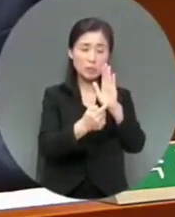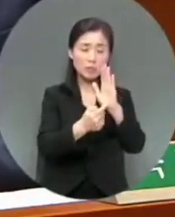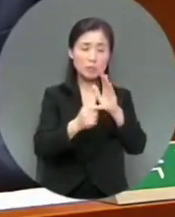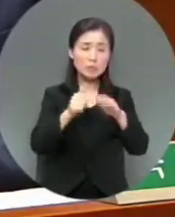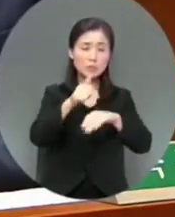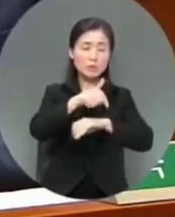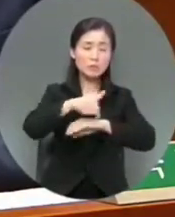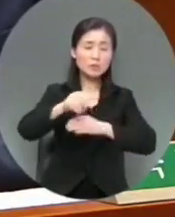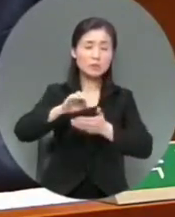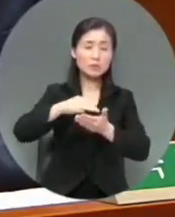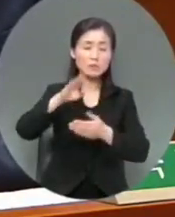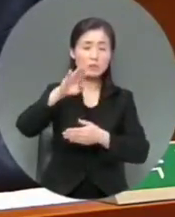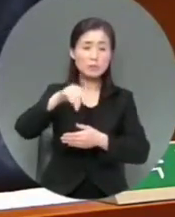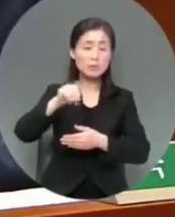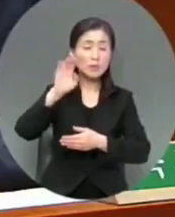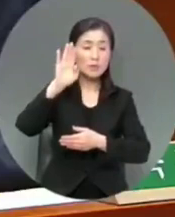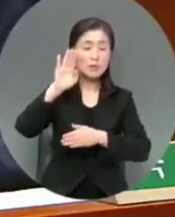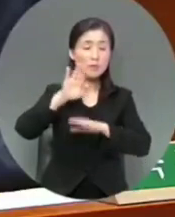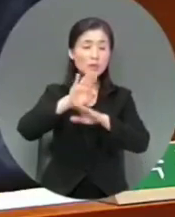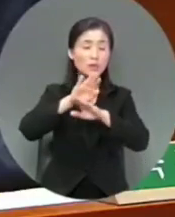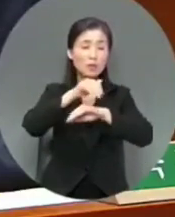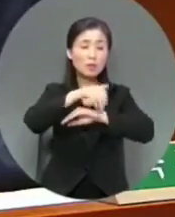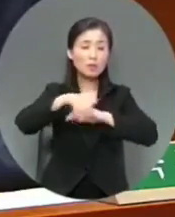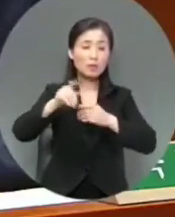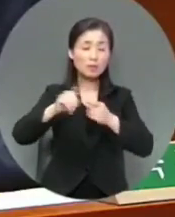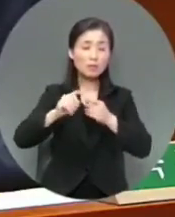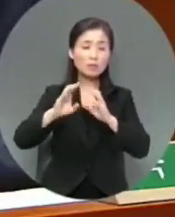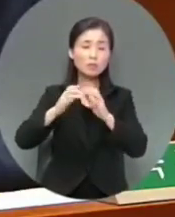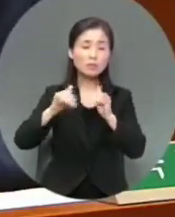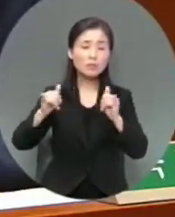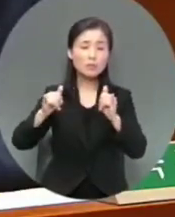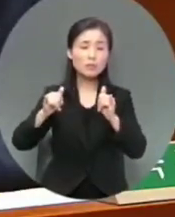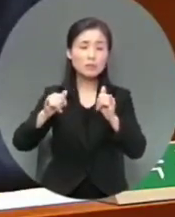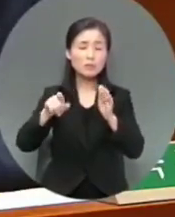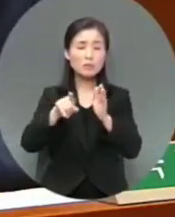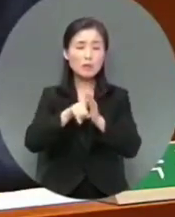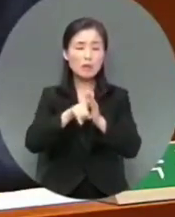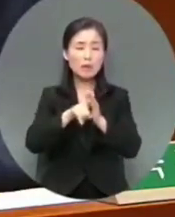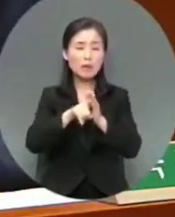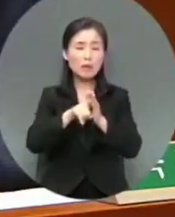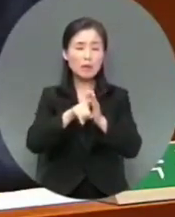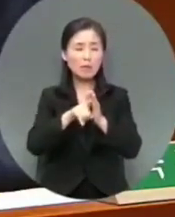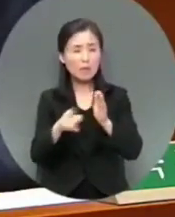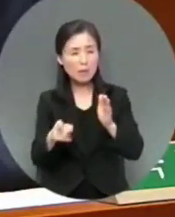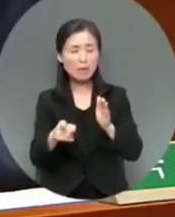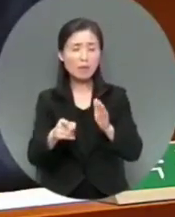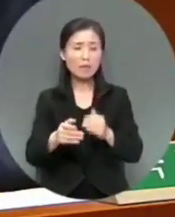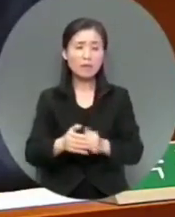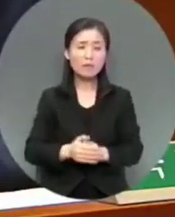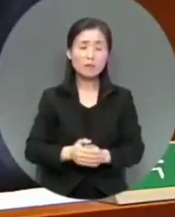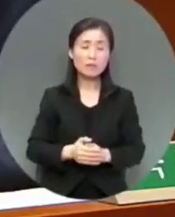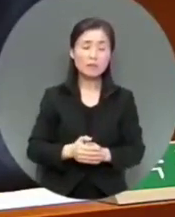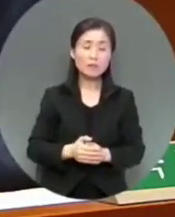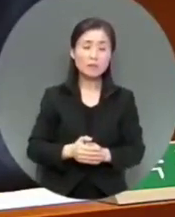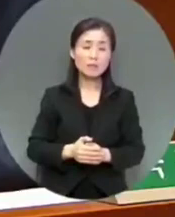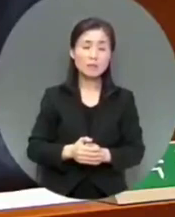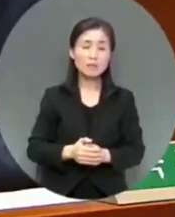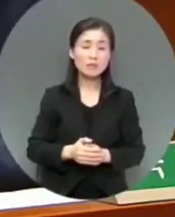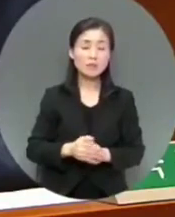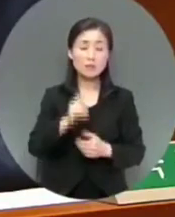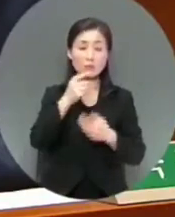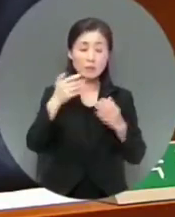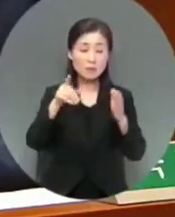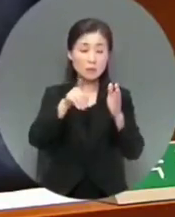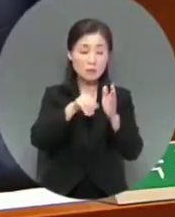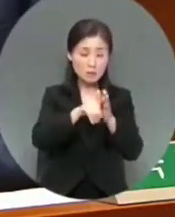기재부의 전망에 대해서 국민들이 신뢰를 별로 안 하는 것 같아요. 그래서 이런 식으로 하면 정부의 신뢰가